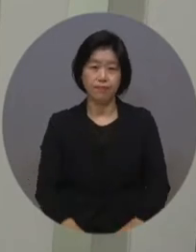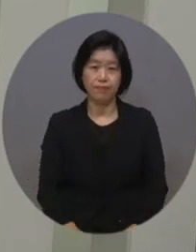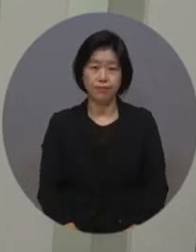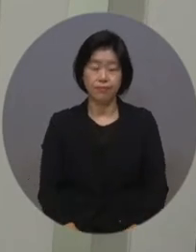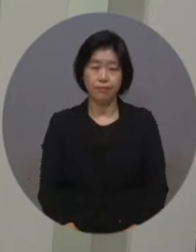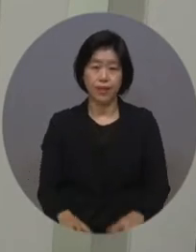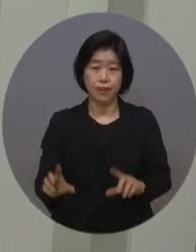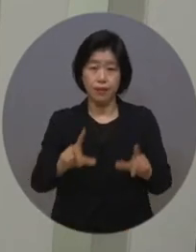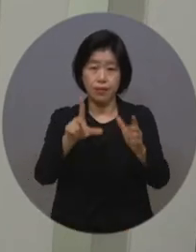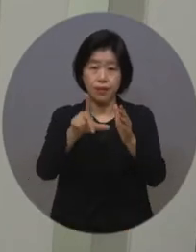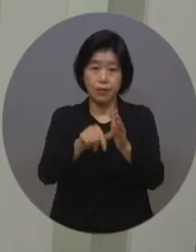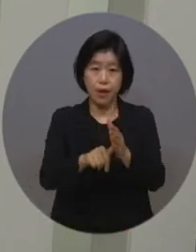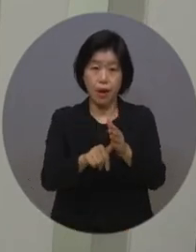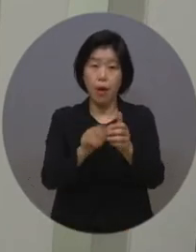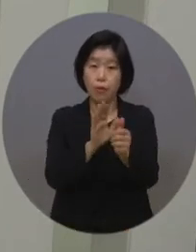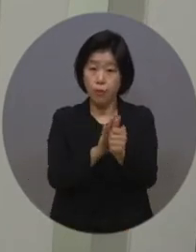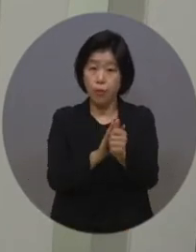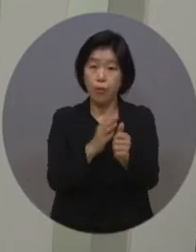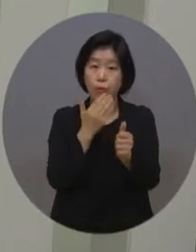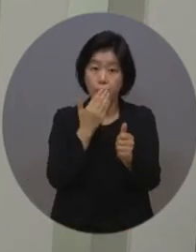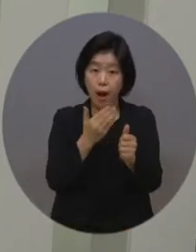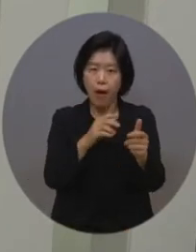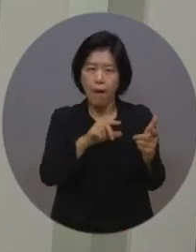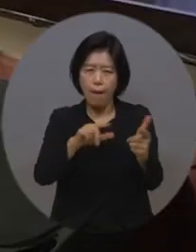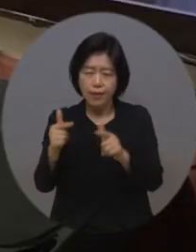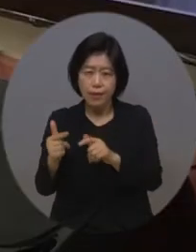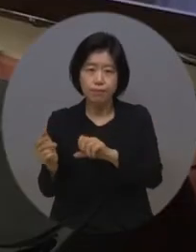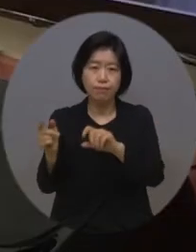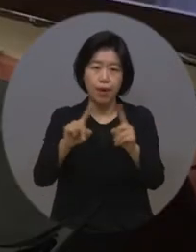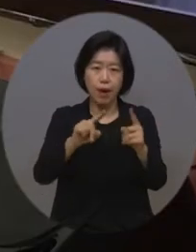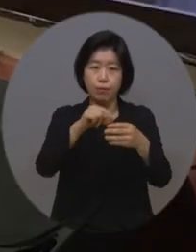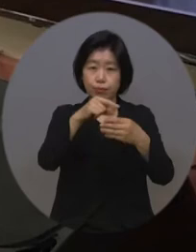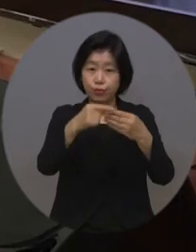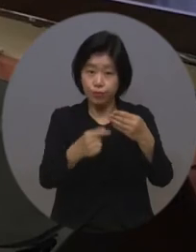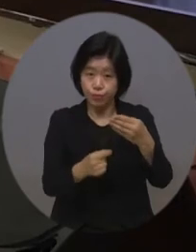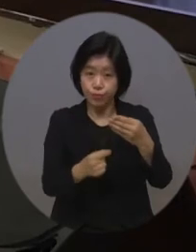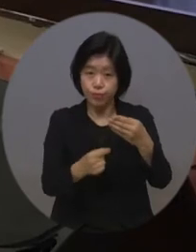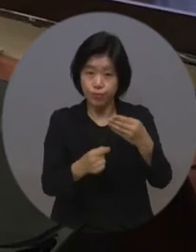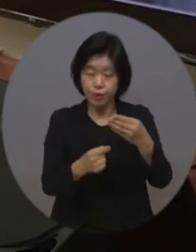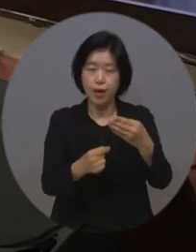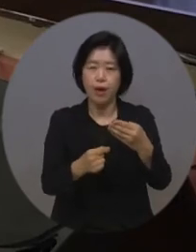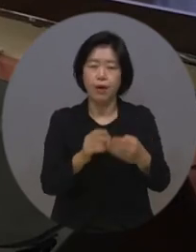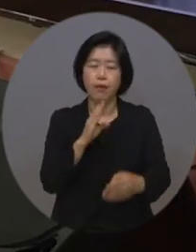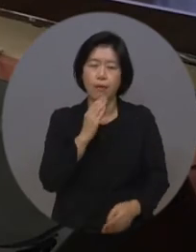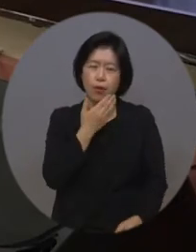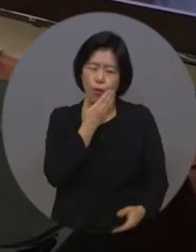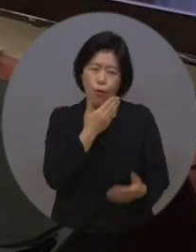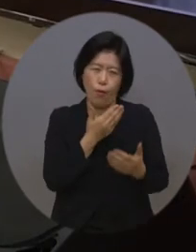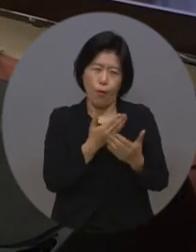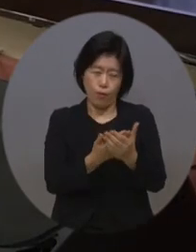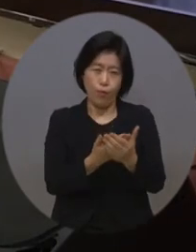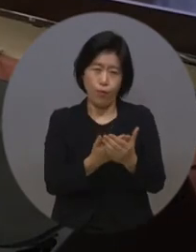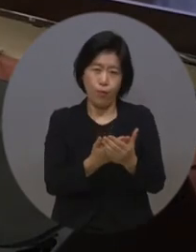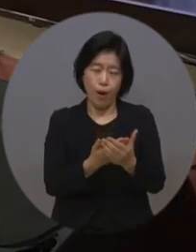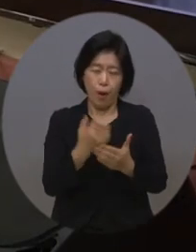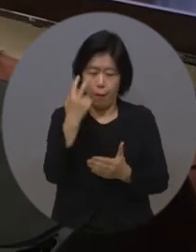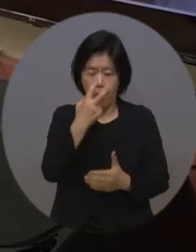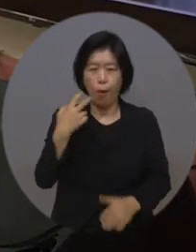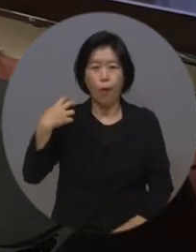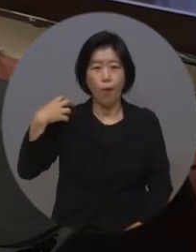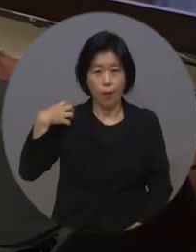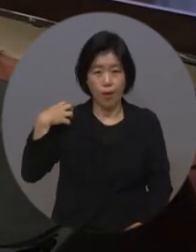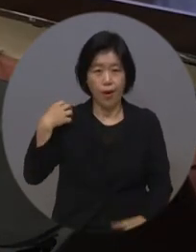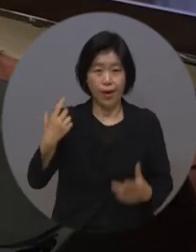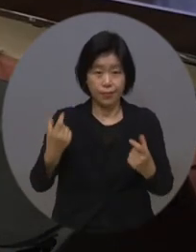도움될 수 있는 갖가지 자립, 재활 관련 프로그램들은 때론 소중한 친구이자 보호자 역할로